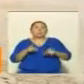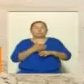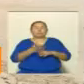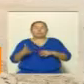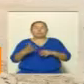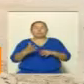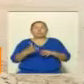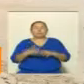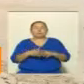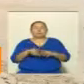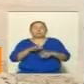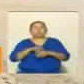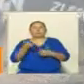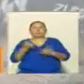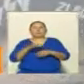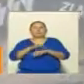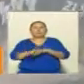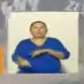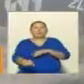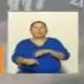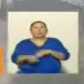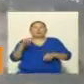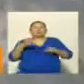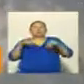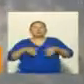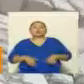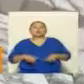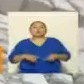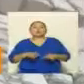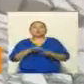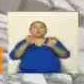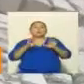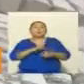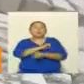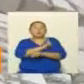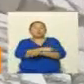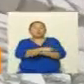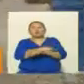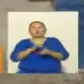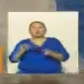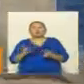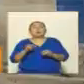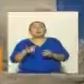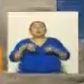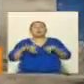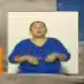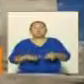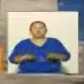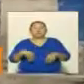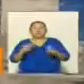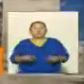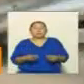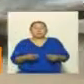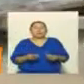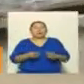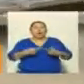атқару парағын жүргізіп жатырмыз. Соттың шешімі заңды күшіне енді, нысанды мәжбүрлеп бұзу туралы шешім шығарылды. Осыған орай